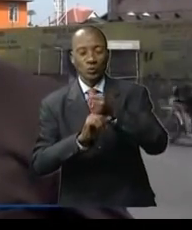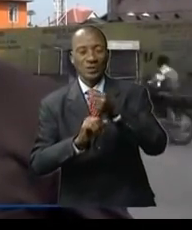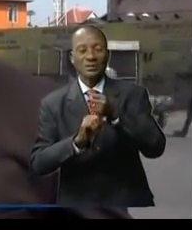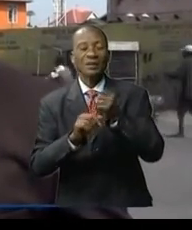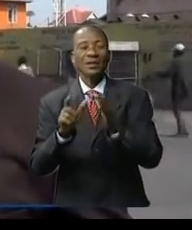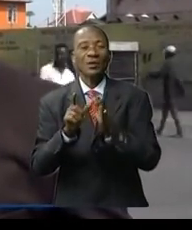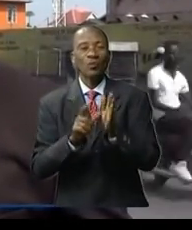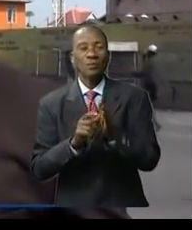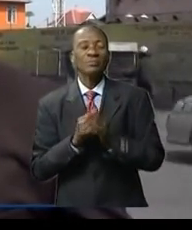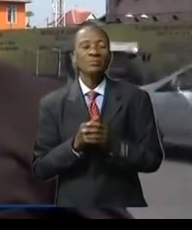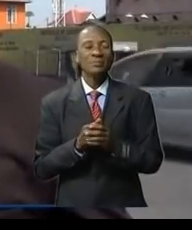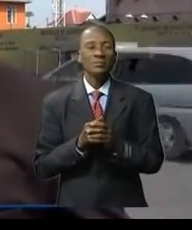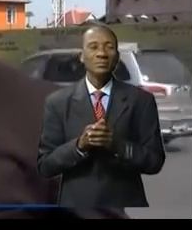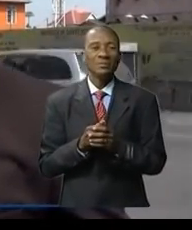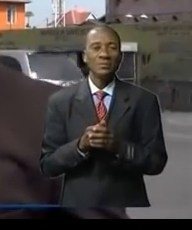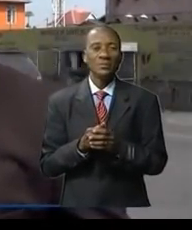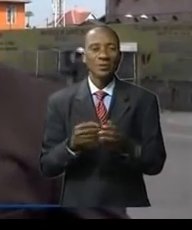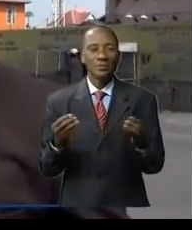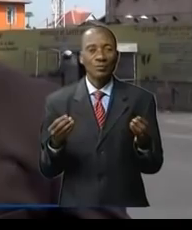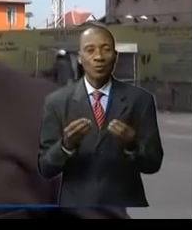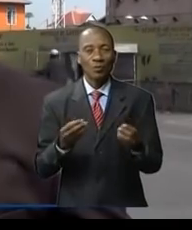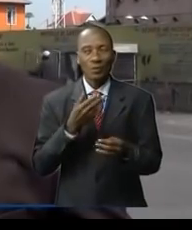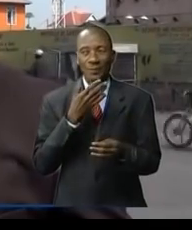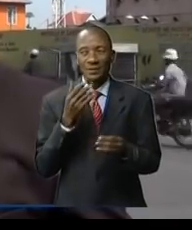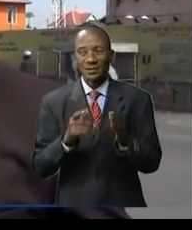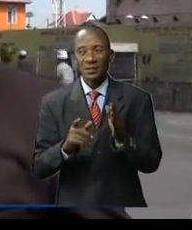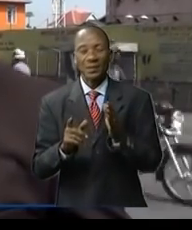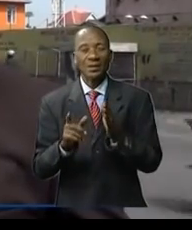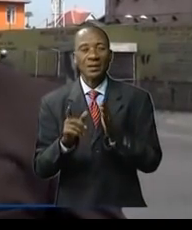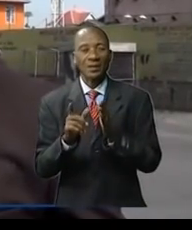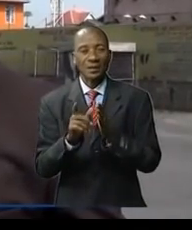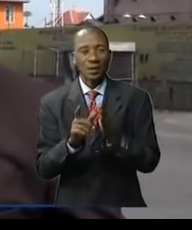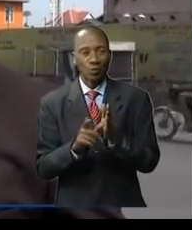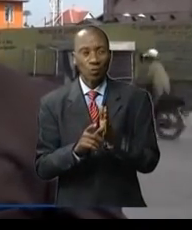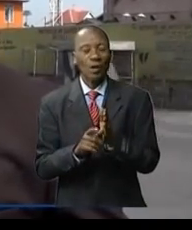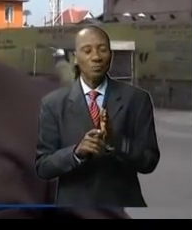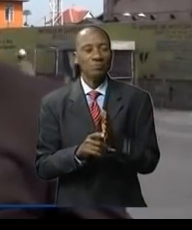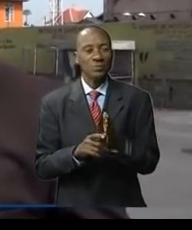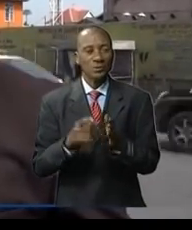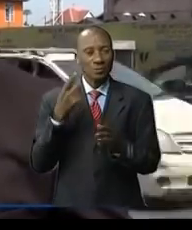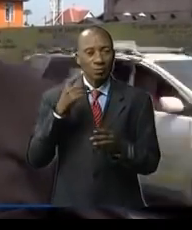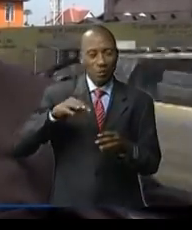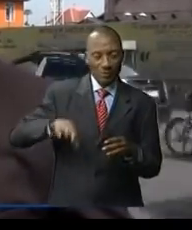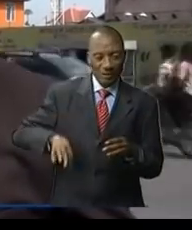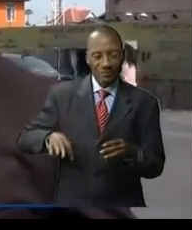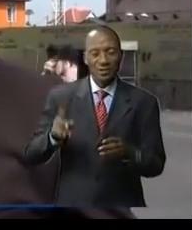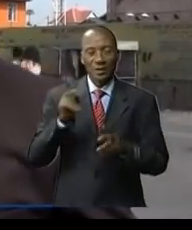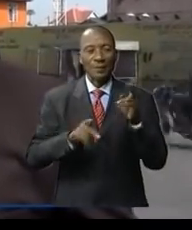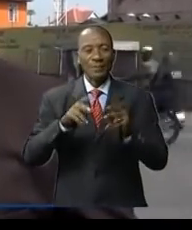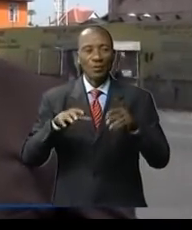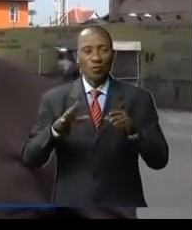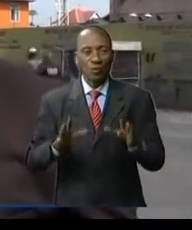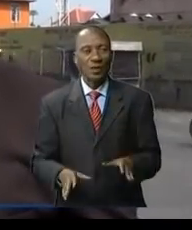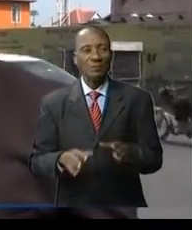cela va vraiment au bénéfice du peuple congolais. On ne